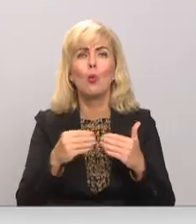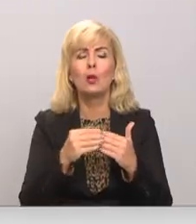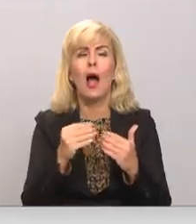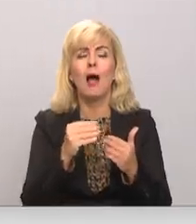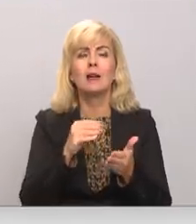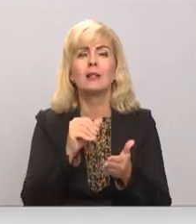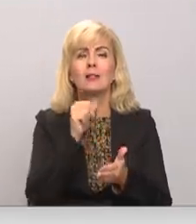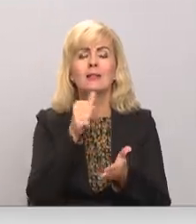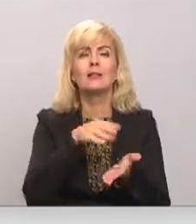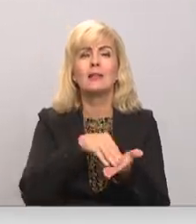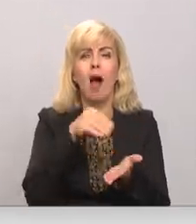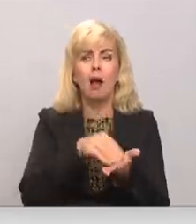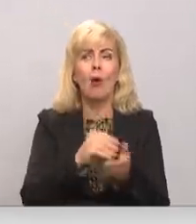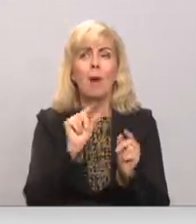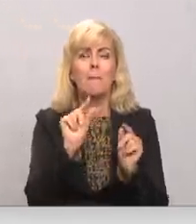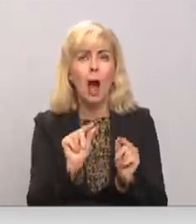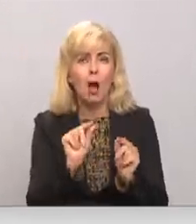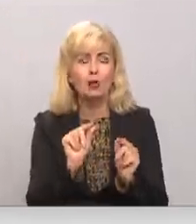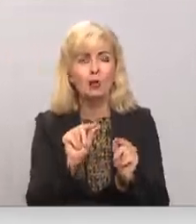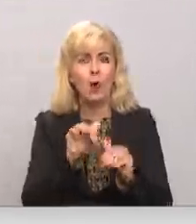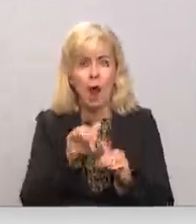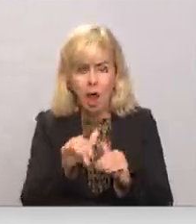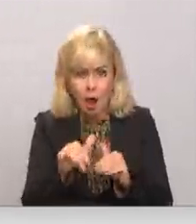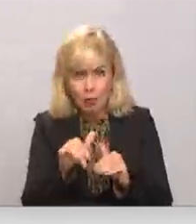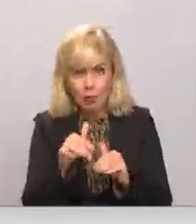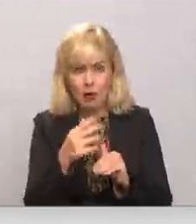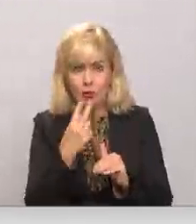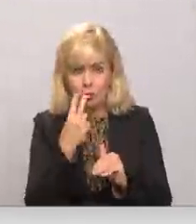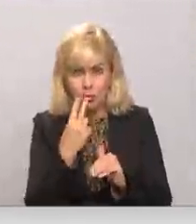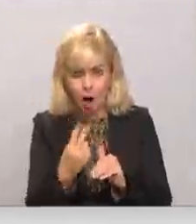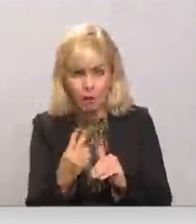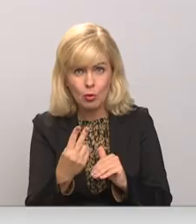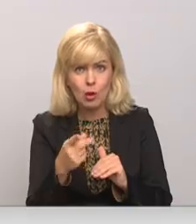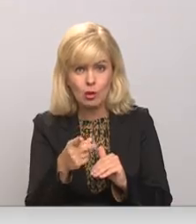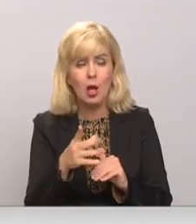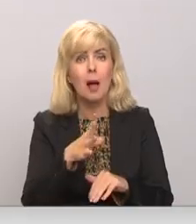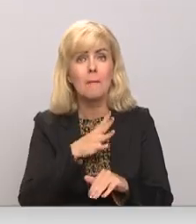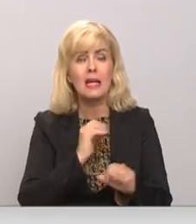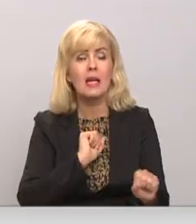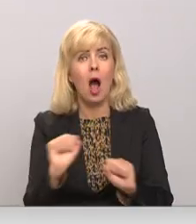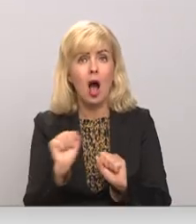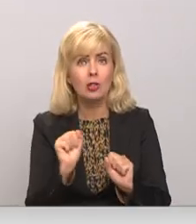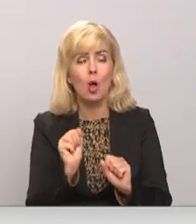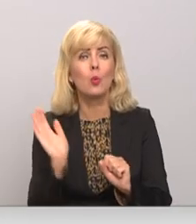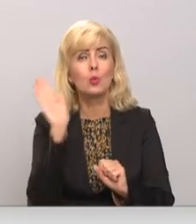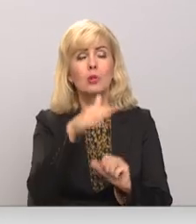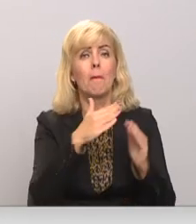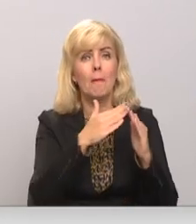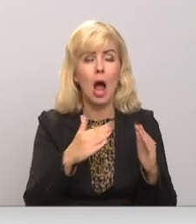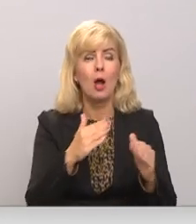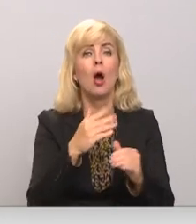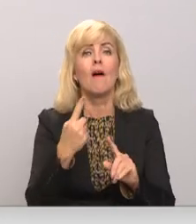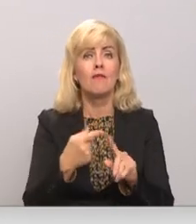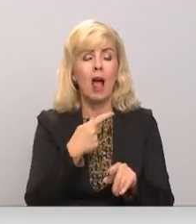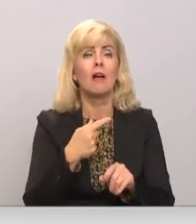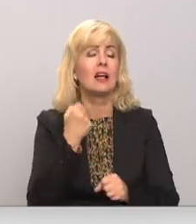zāle. Un es tādu mazu tādu gabaliņu apstaigāju, un bija jāsteidzās arī uz māju, uz darba vēl